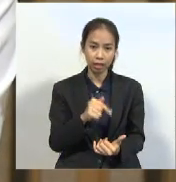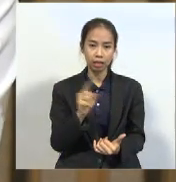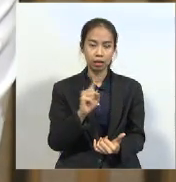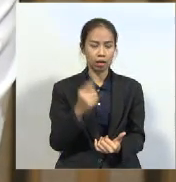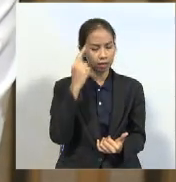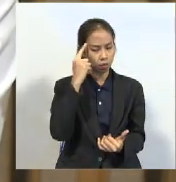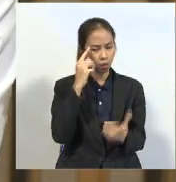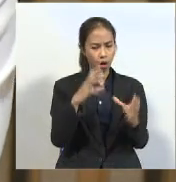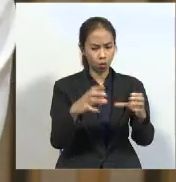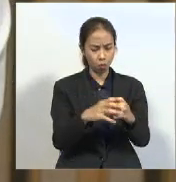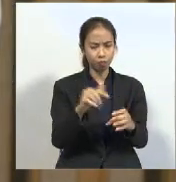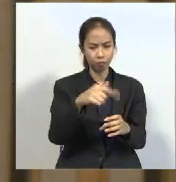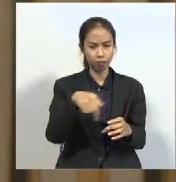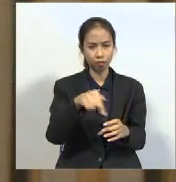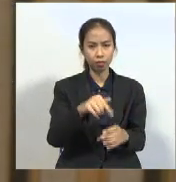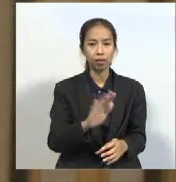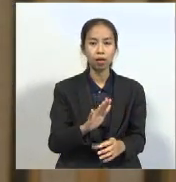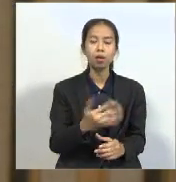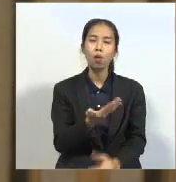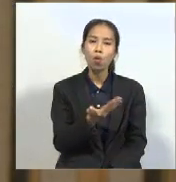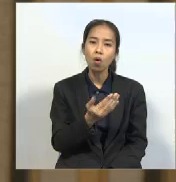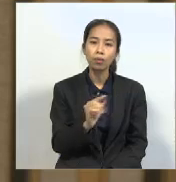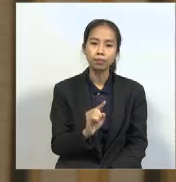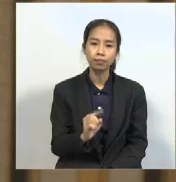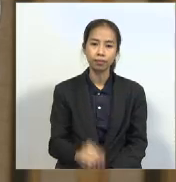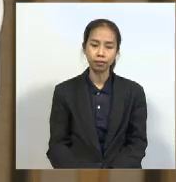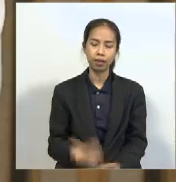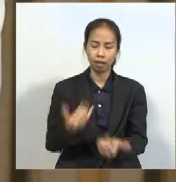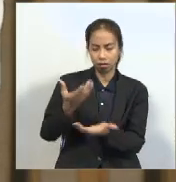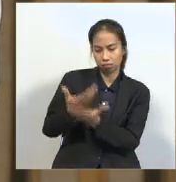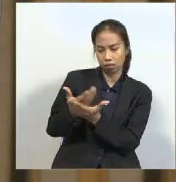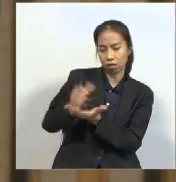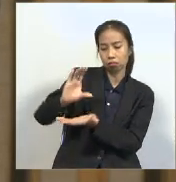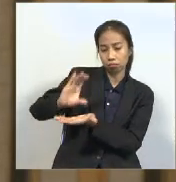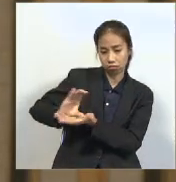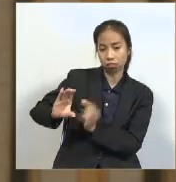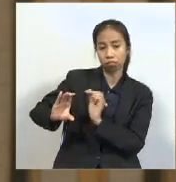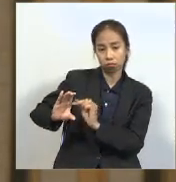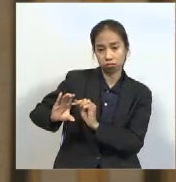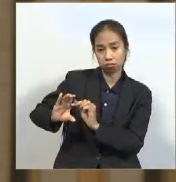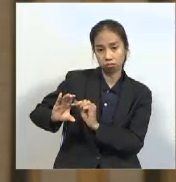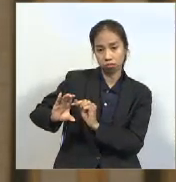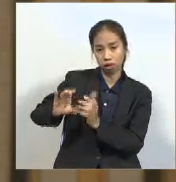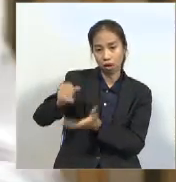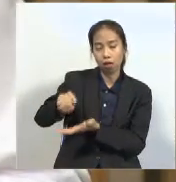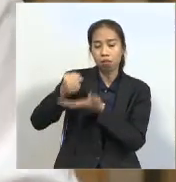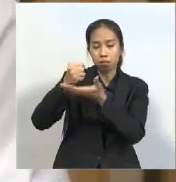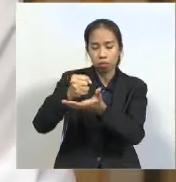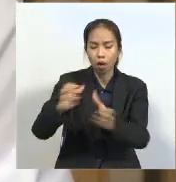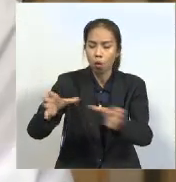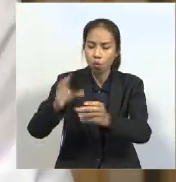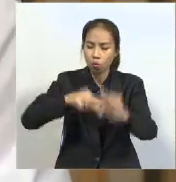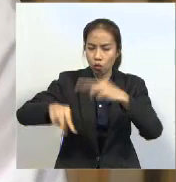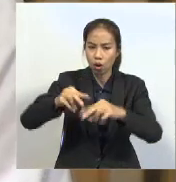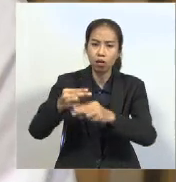มนี้ณเวลานี้ก็ขอด้วยเหตุผลที่ว่าเรามีงบประมาณอยู่จำนวนหนึ่งนะขอไปดูแลกลุ่มซึ่ง